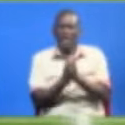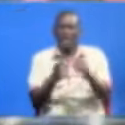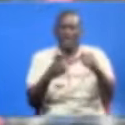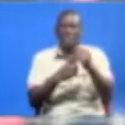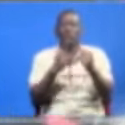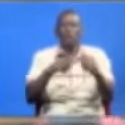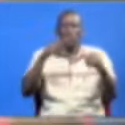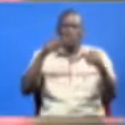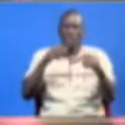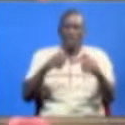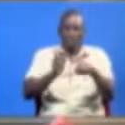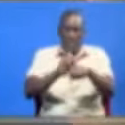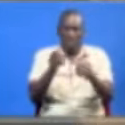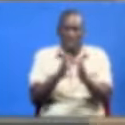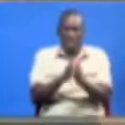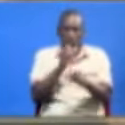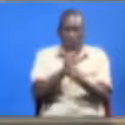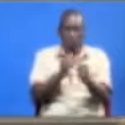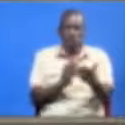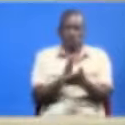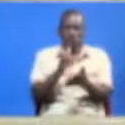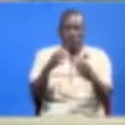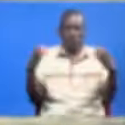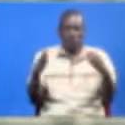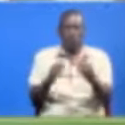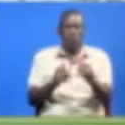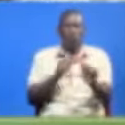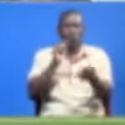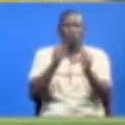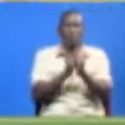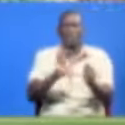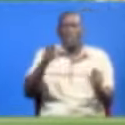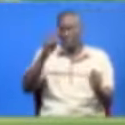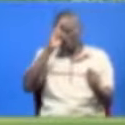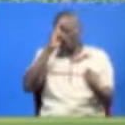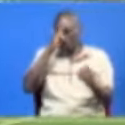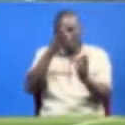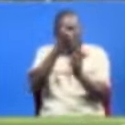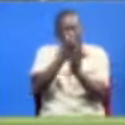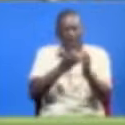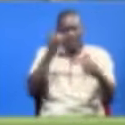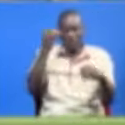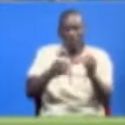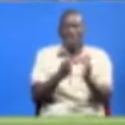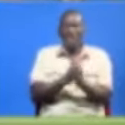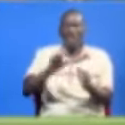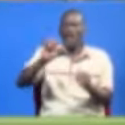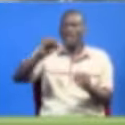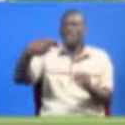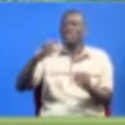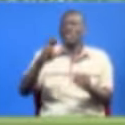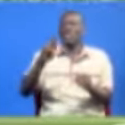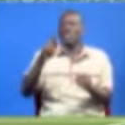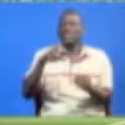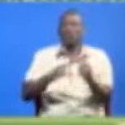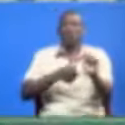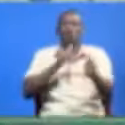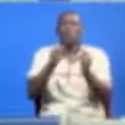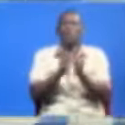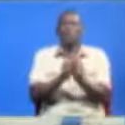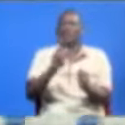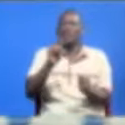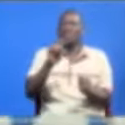timu yake inakutana na Kenya Polisi katika nusu finali, huko Sharks ikichuana na KCB. Piga kichwa safi sana na kuhakikisha